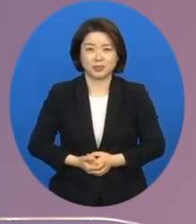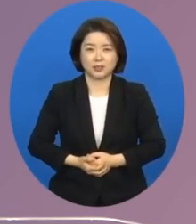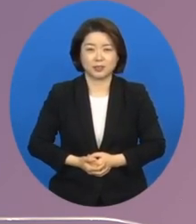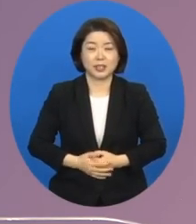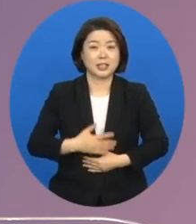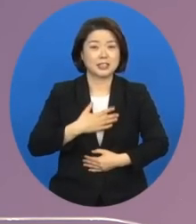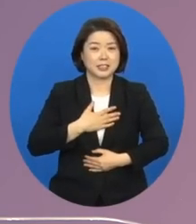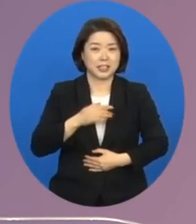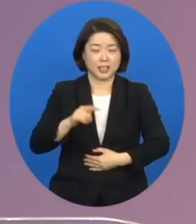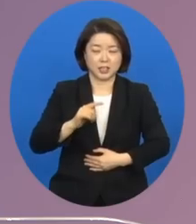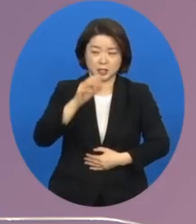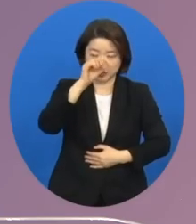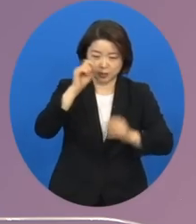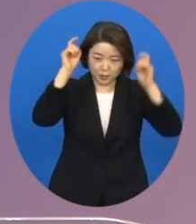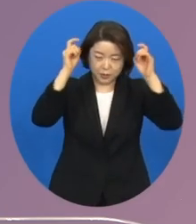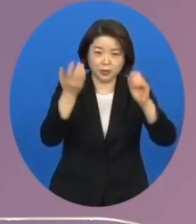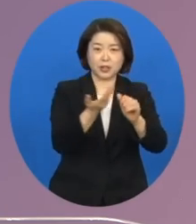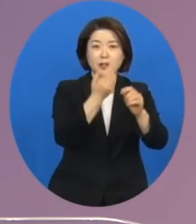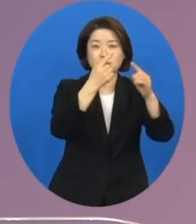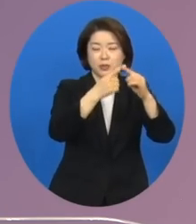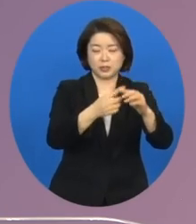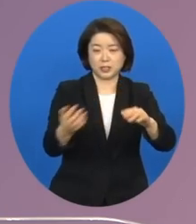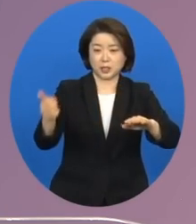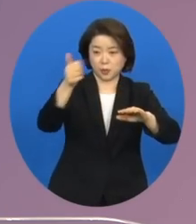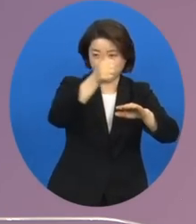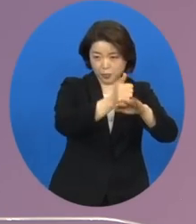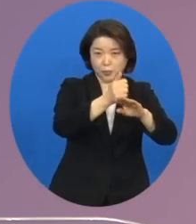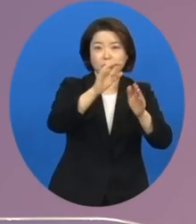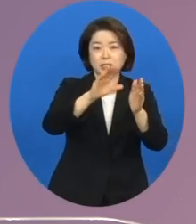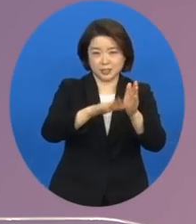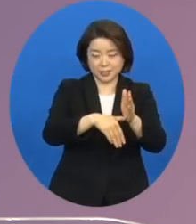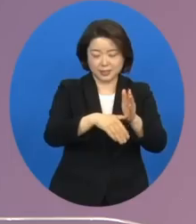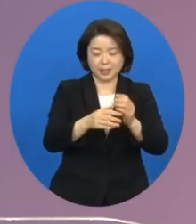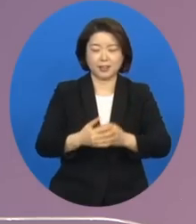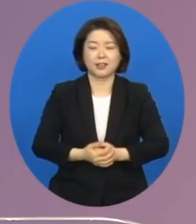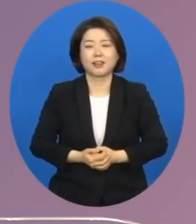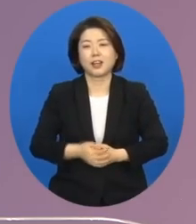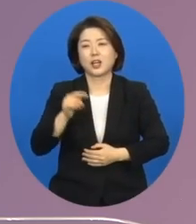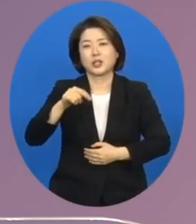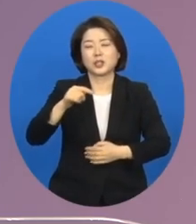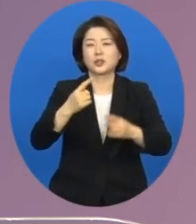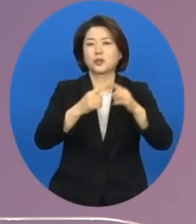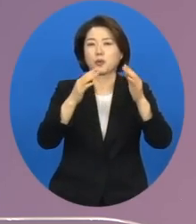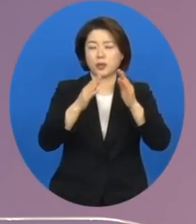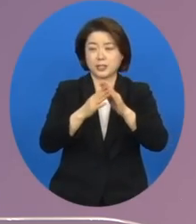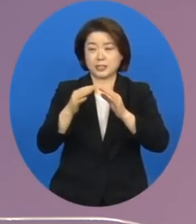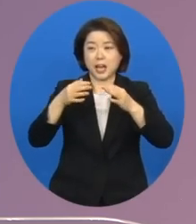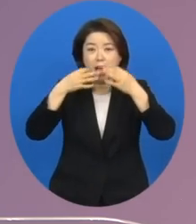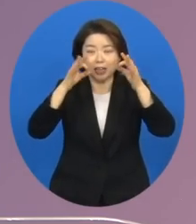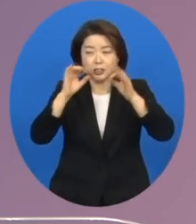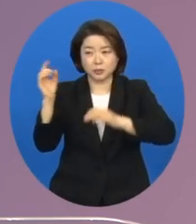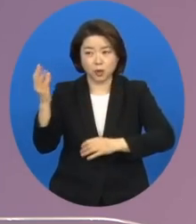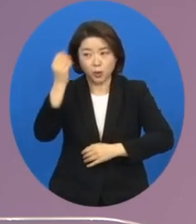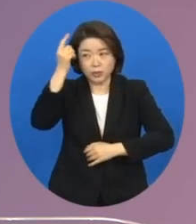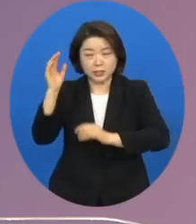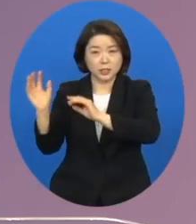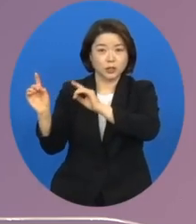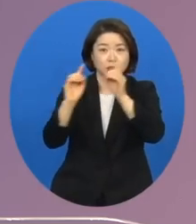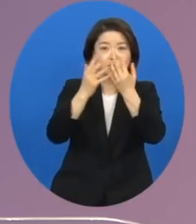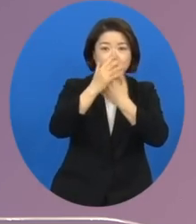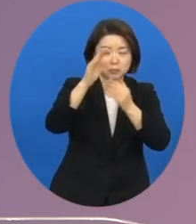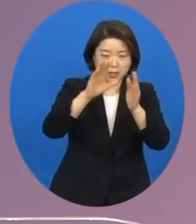제가이 선한 목자교회의 부임했을 당시에 선한목자교회에서 금요 집회 시간에